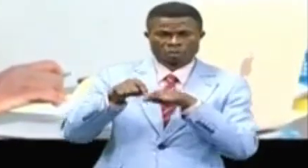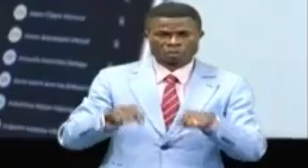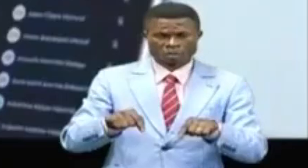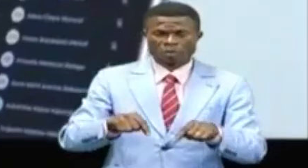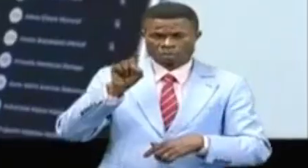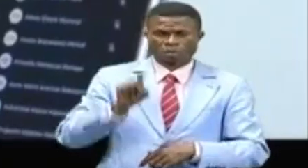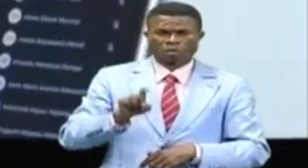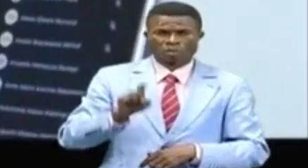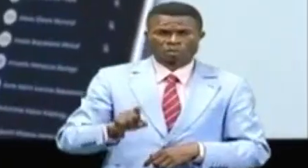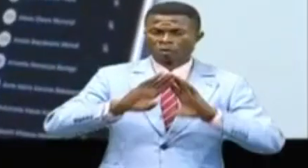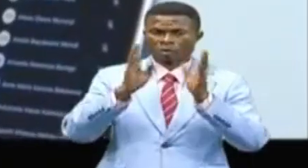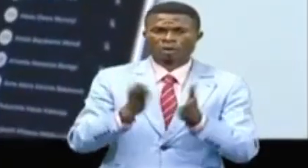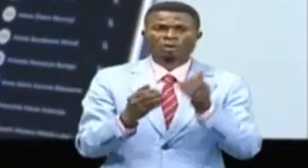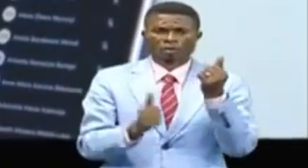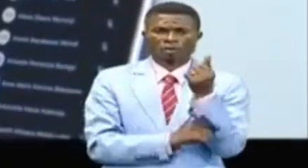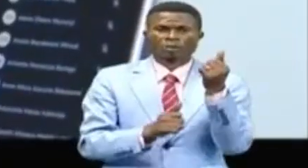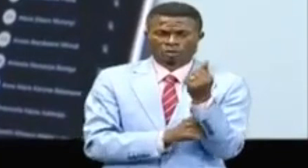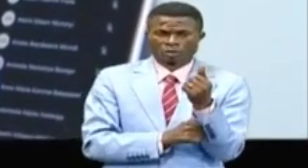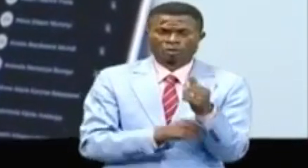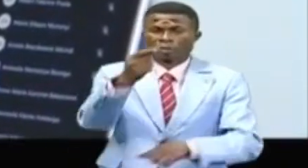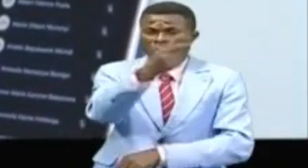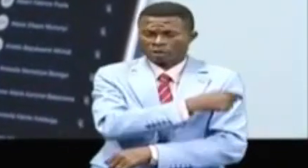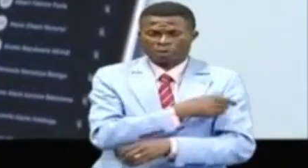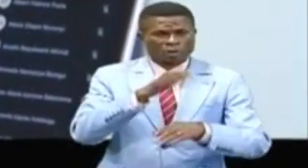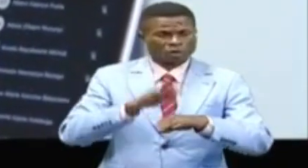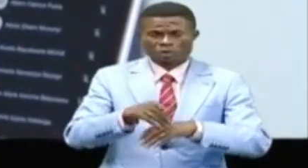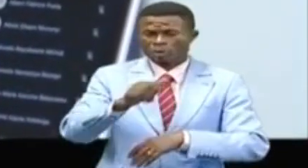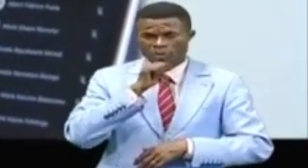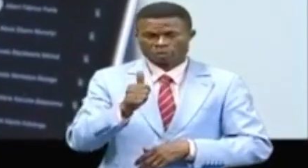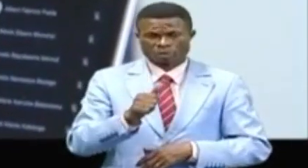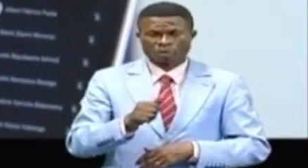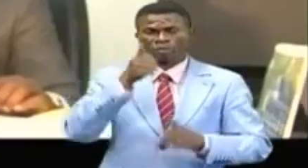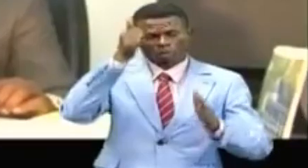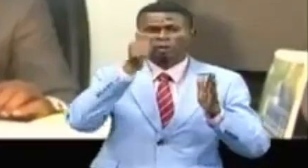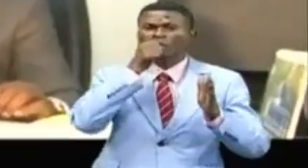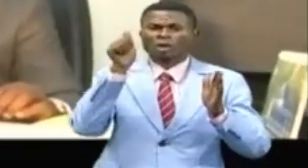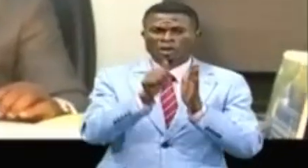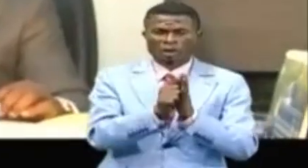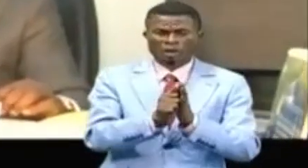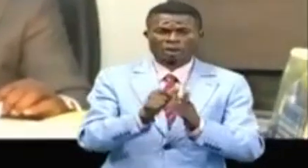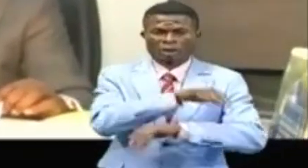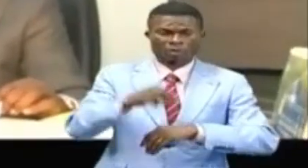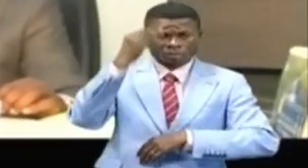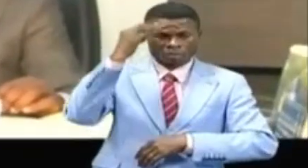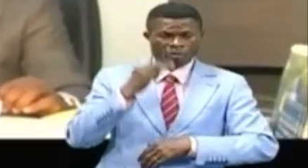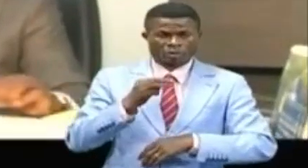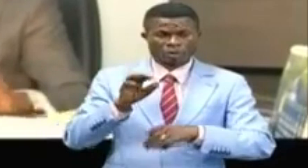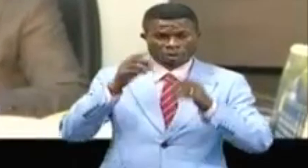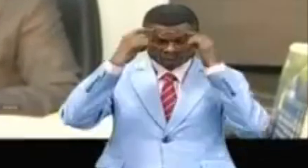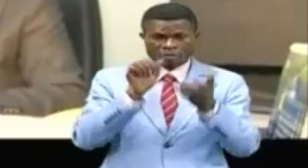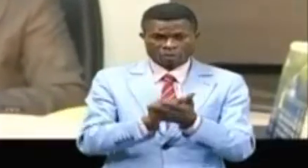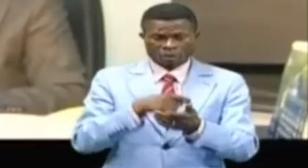contrainte pour toutes les personnes complètement vaccinées. L'arrêté ministériel qui formalise ces mesures entrera